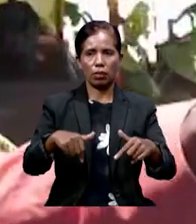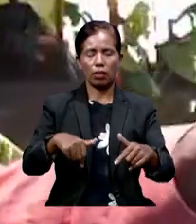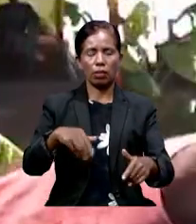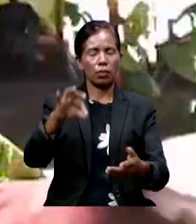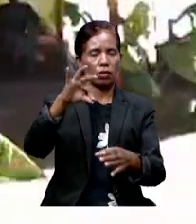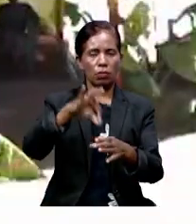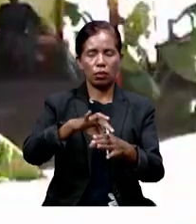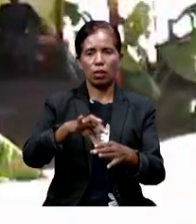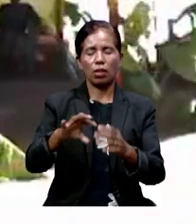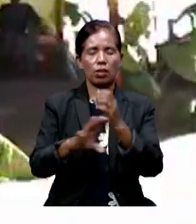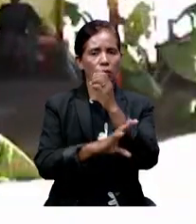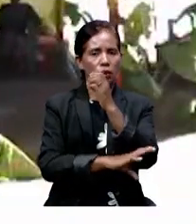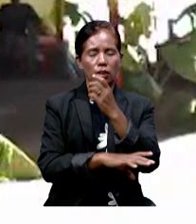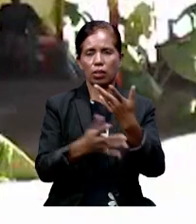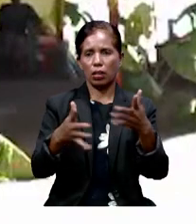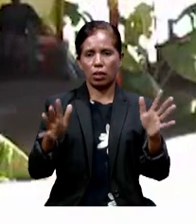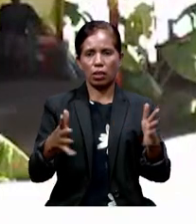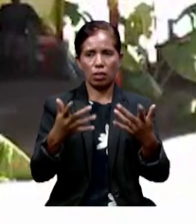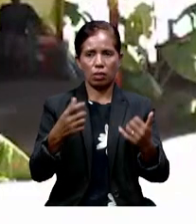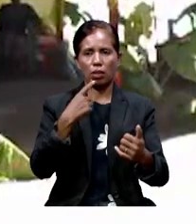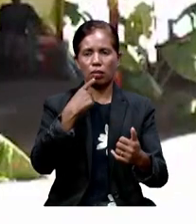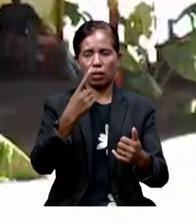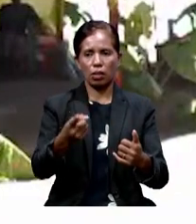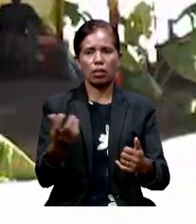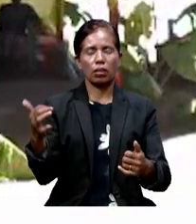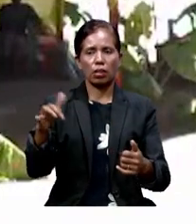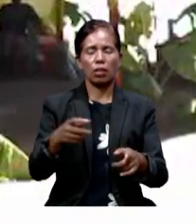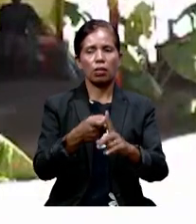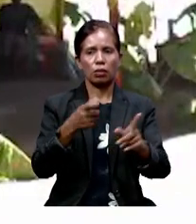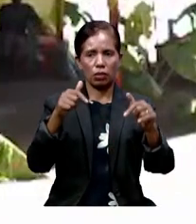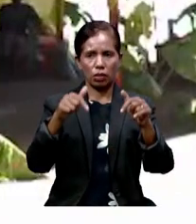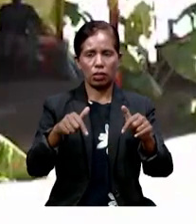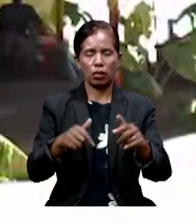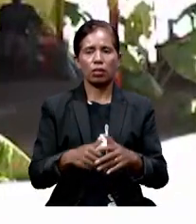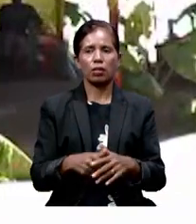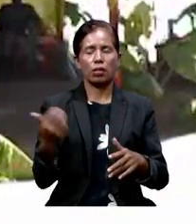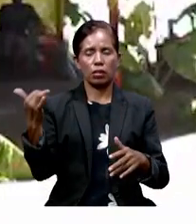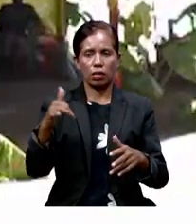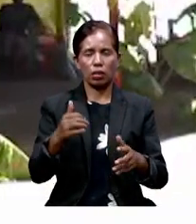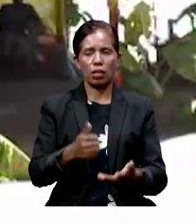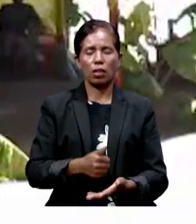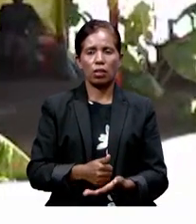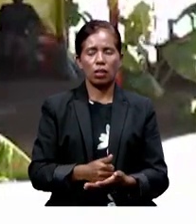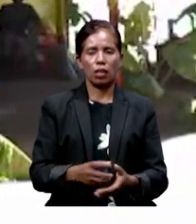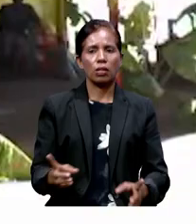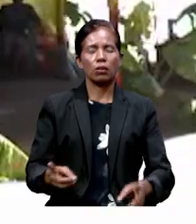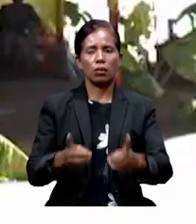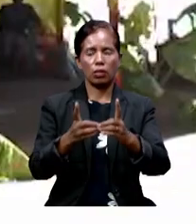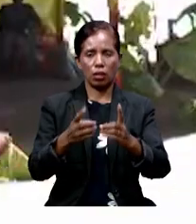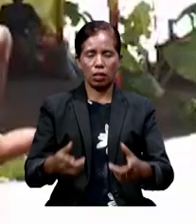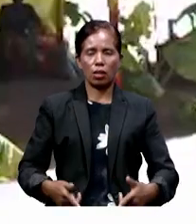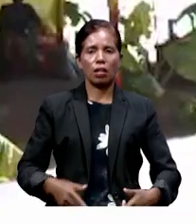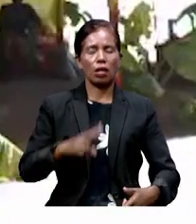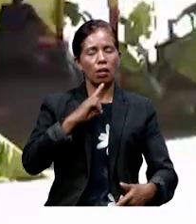mamokela. Nebe agora atu atete katak sira parte titu kinene ne sira infrente hela rai hamlaha. Tamba